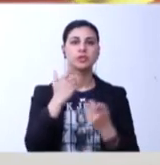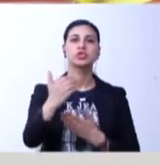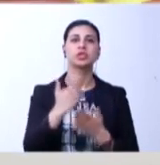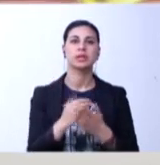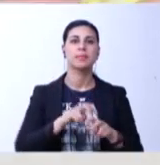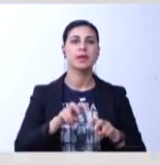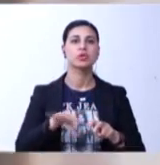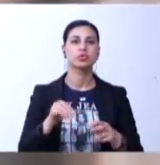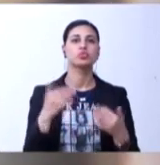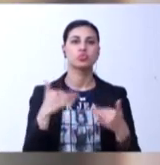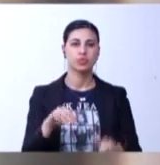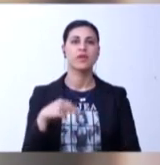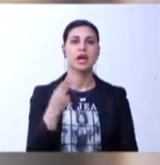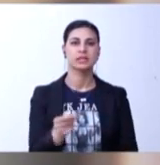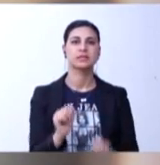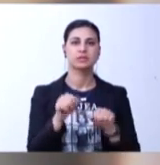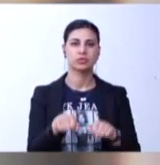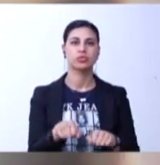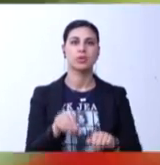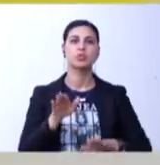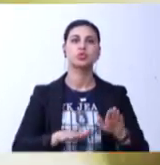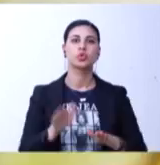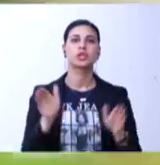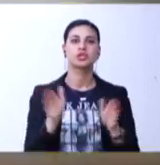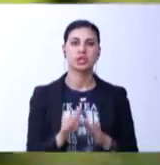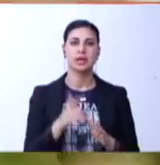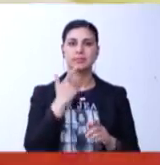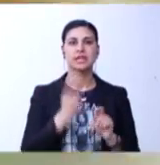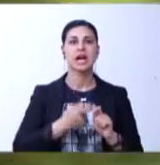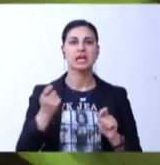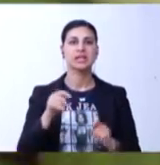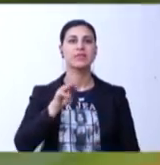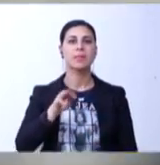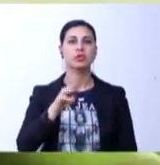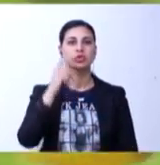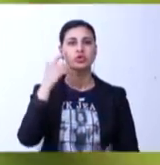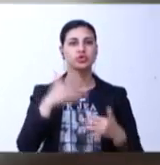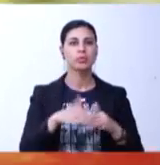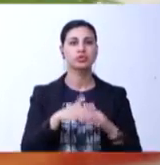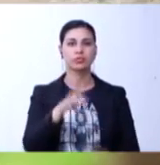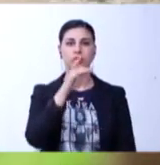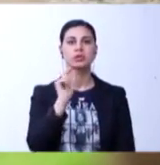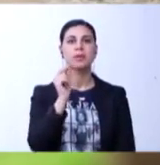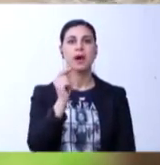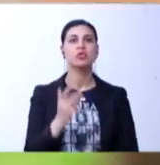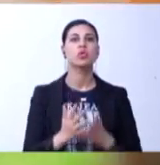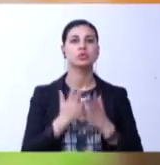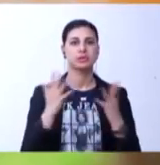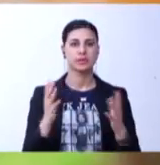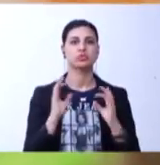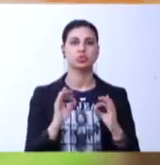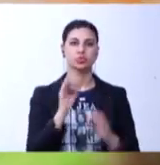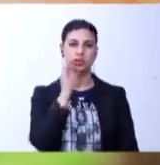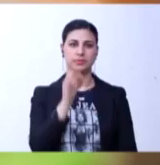შედეგები მედიკოსებს უკვე აძლევს საშუალებას წონაში კვლევის ხანგრძლივი მეთოდის შემუშავებისას პარკოსნების როლი